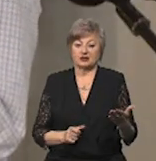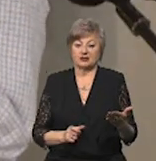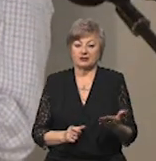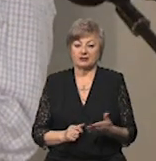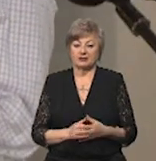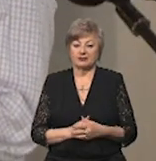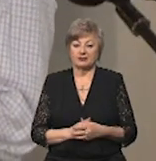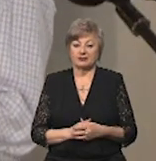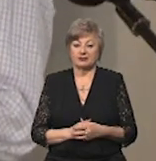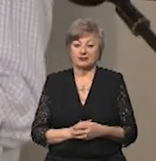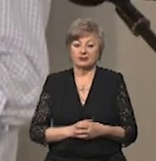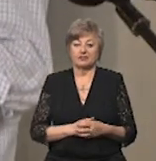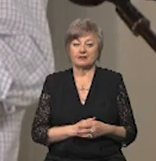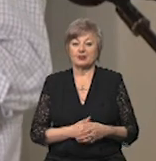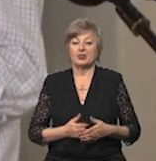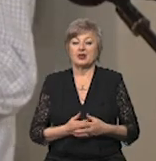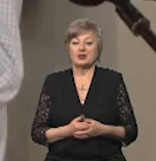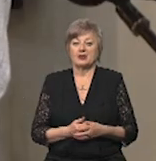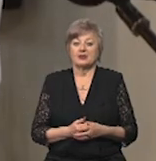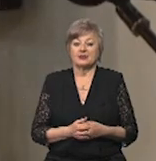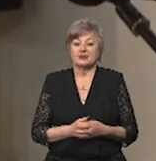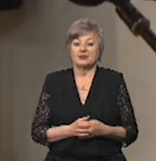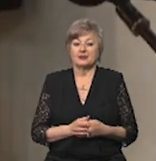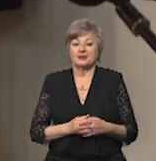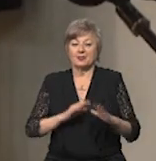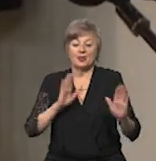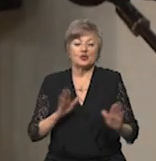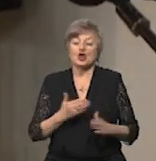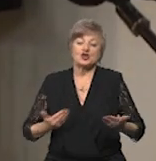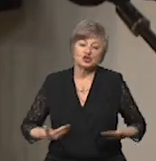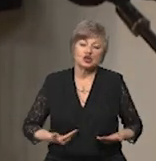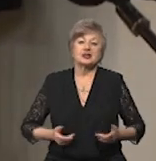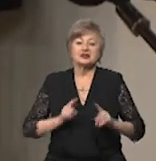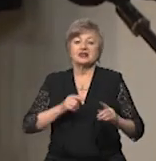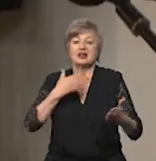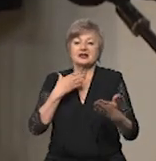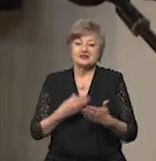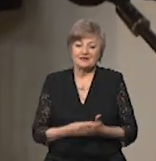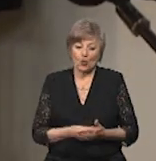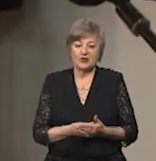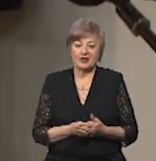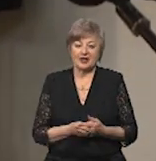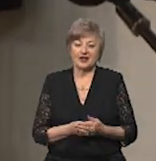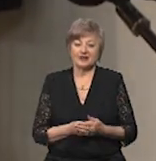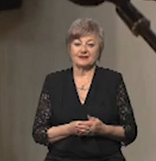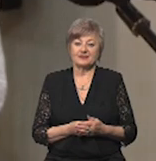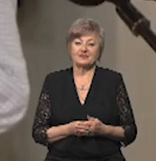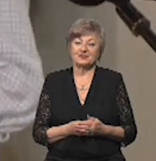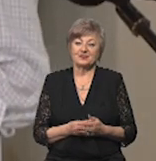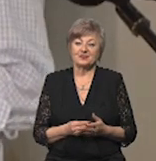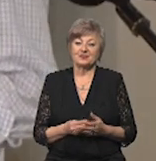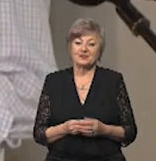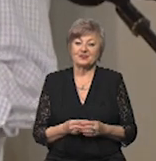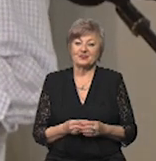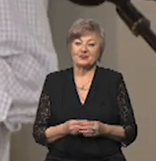скажи своїм дітям, життя цінувати своє, шлях злий для мій не повторити, у